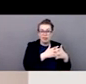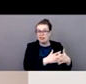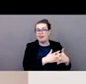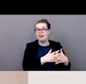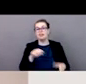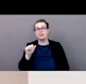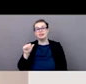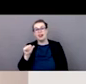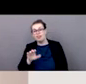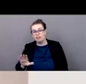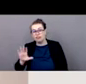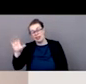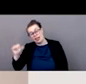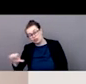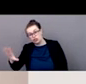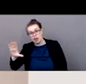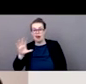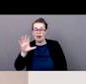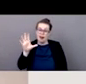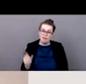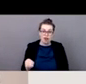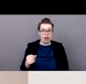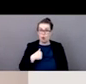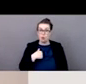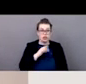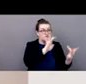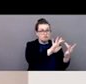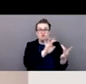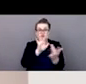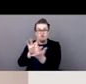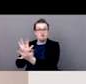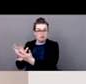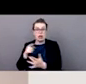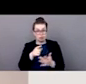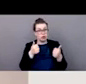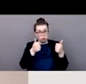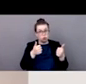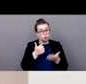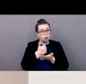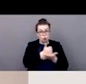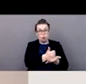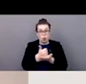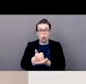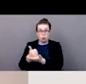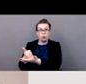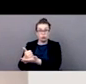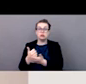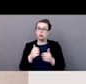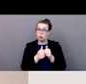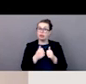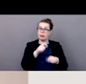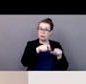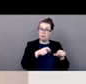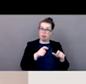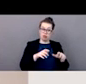en Afrique aux membres de ce syndicat et sont en train de nous fournir un soutien et un soutien également aux